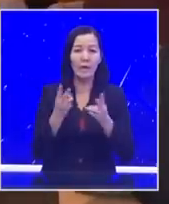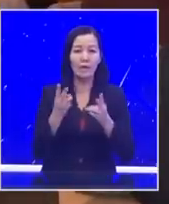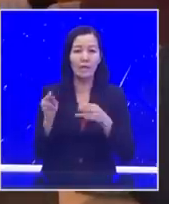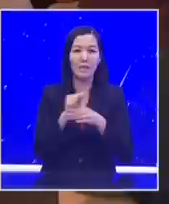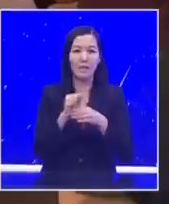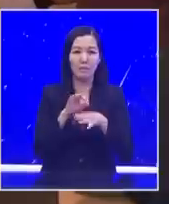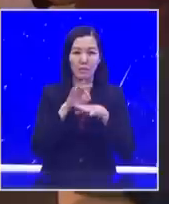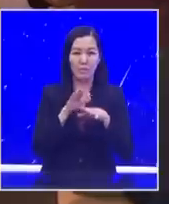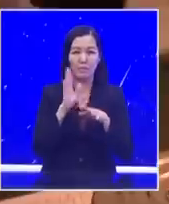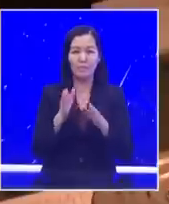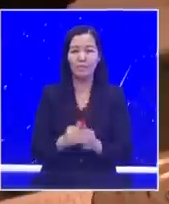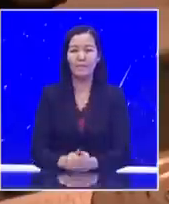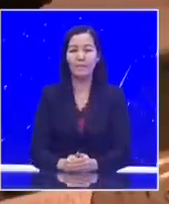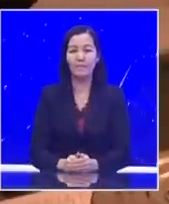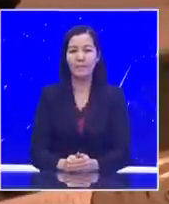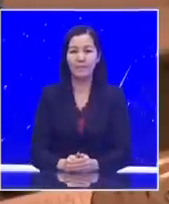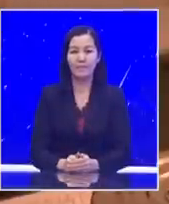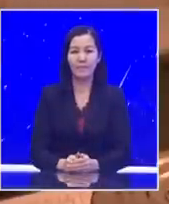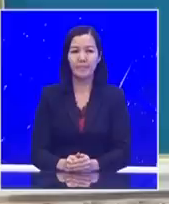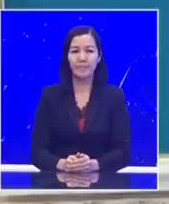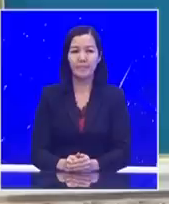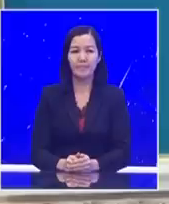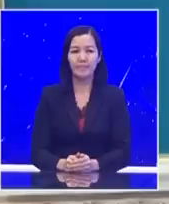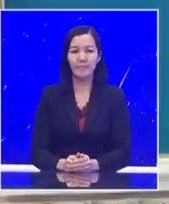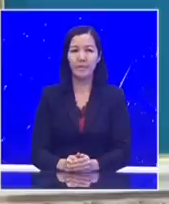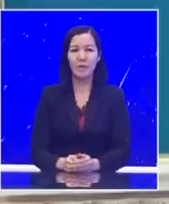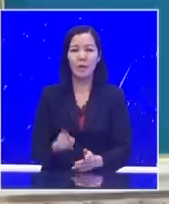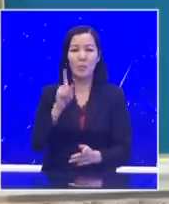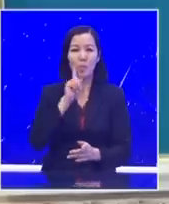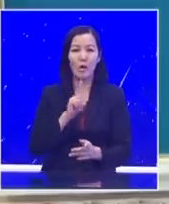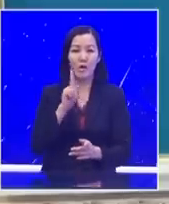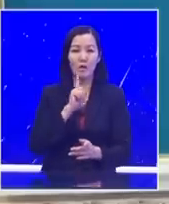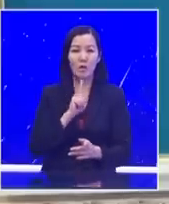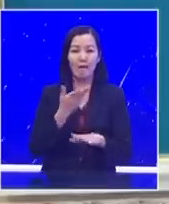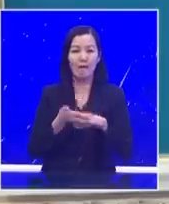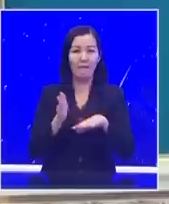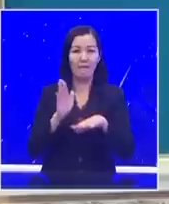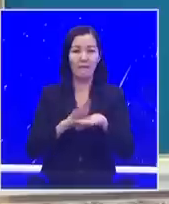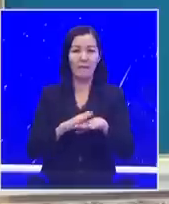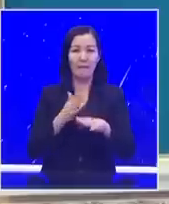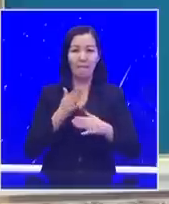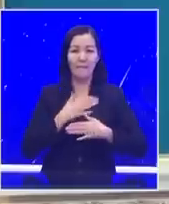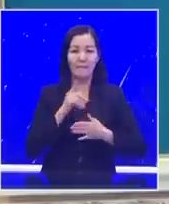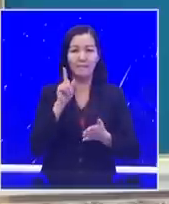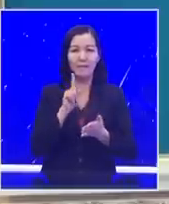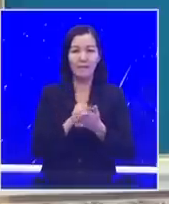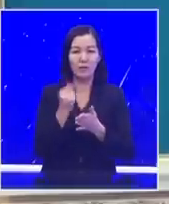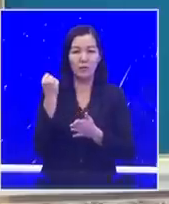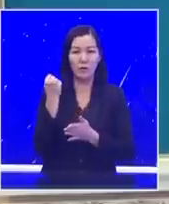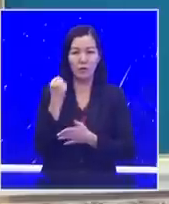көмекті көрсетеміз, деді. Бұл уақытша қиындық. Біз мұны міндетті түрде